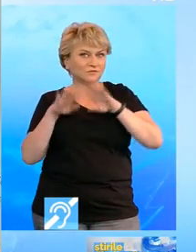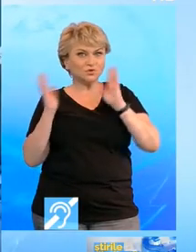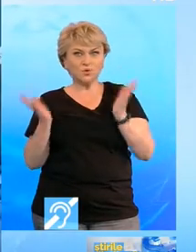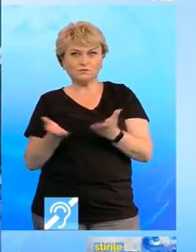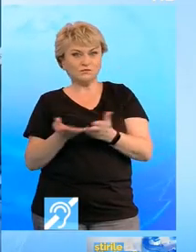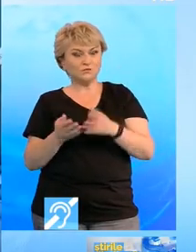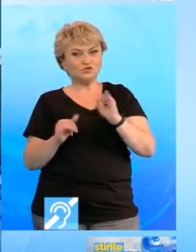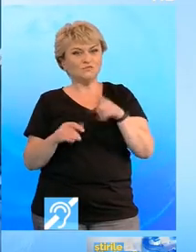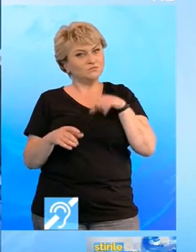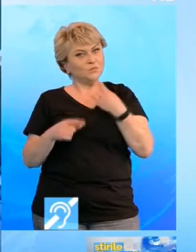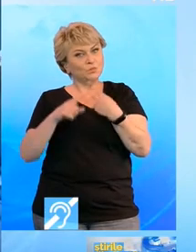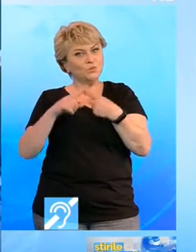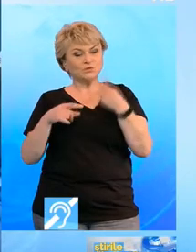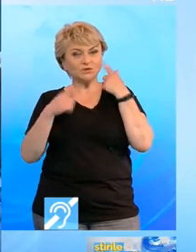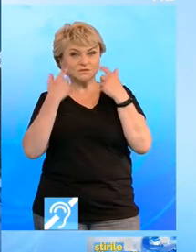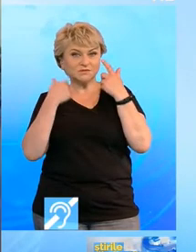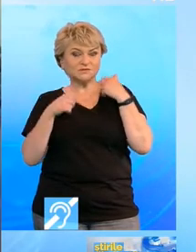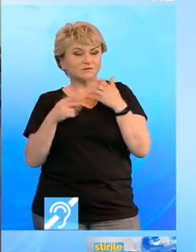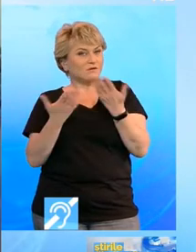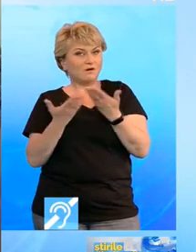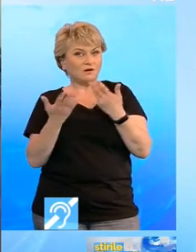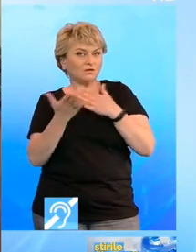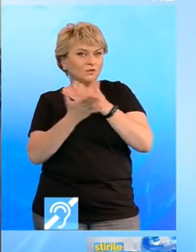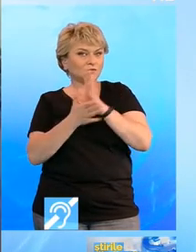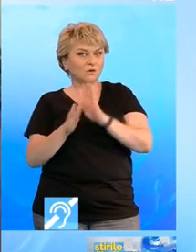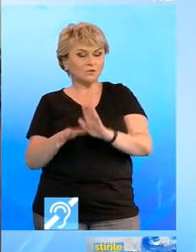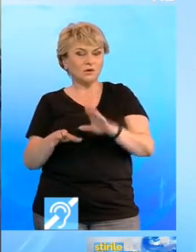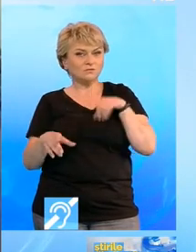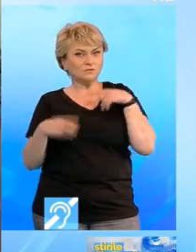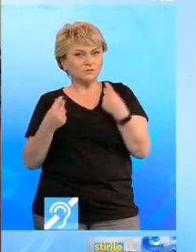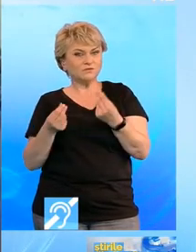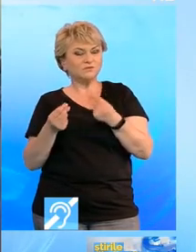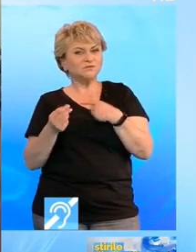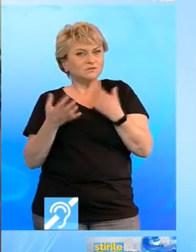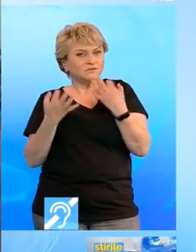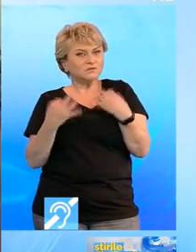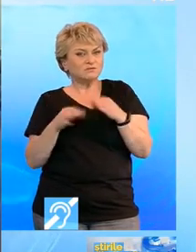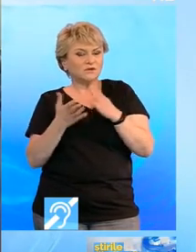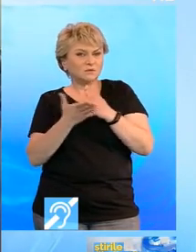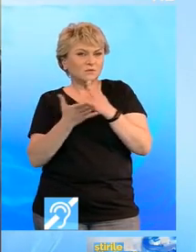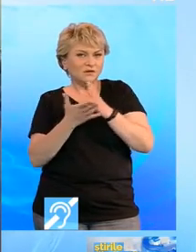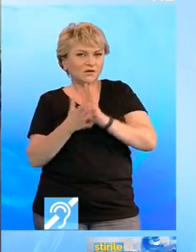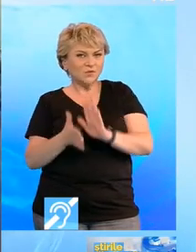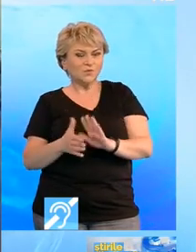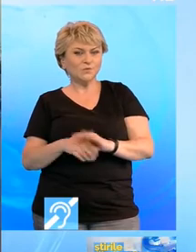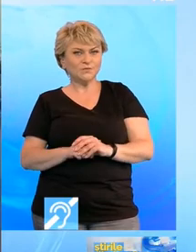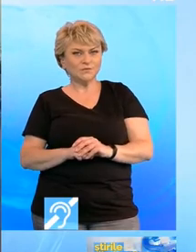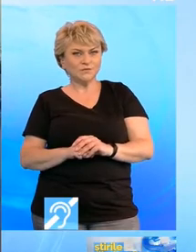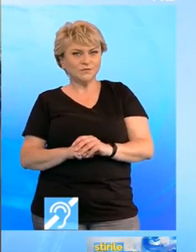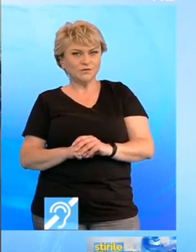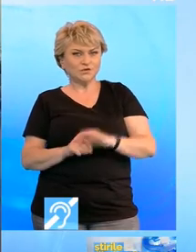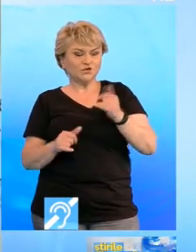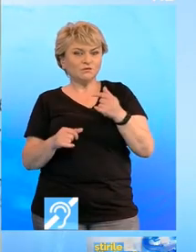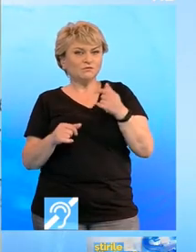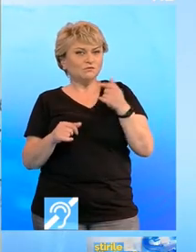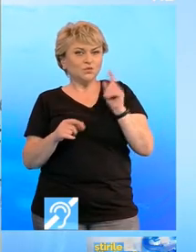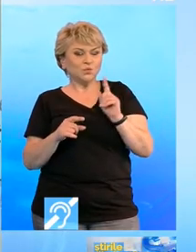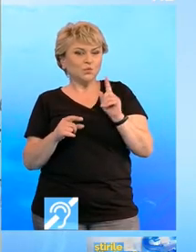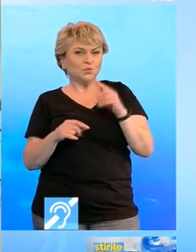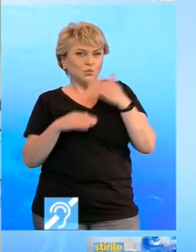plus de experiență pe care întotdeauna e bine să-i facem un upgrade, să-l updatăm la ce se întâmplă în jurul nostru. Și nu în ultimul